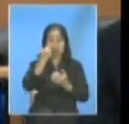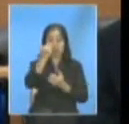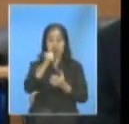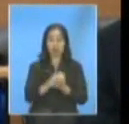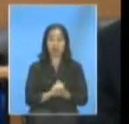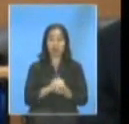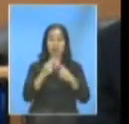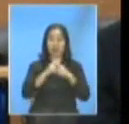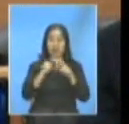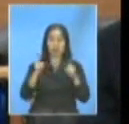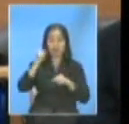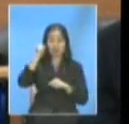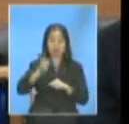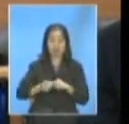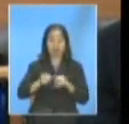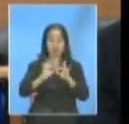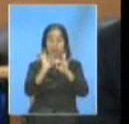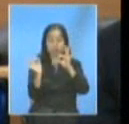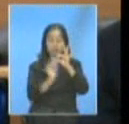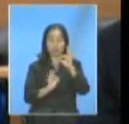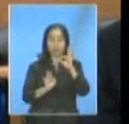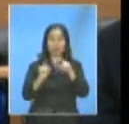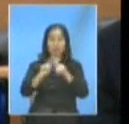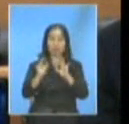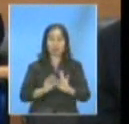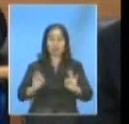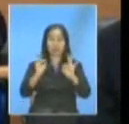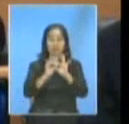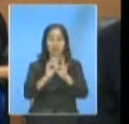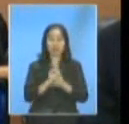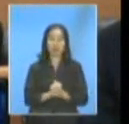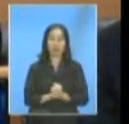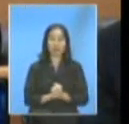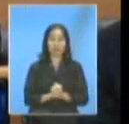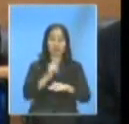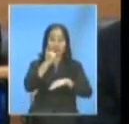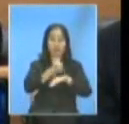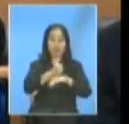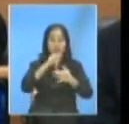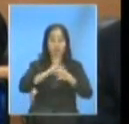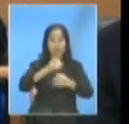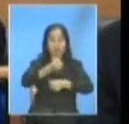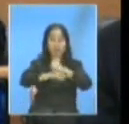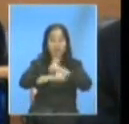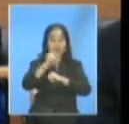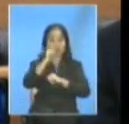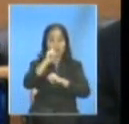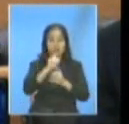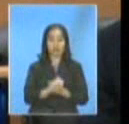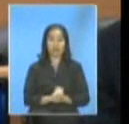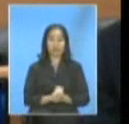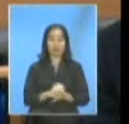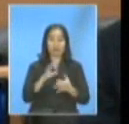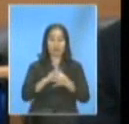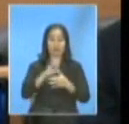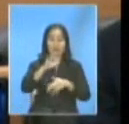แต่ในความเป็นจริงในเนื้อหาสาระในการนำไปสู่ในการปฏิบัติเพื่อเป็นประโยชน์ต่อชาติและบ้านเมื